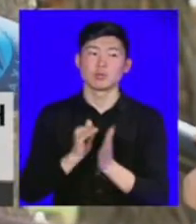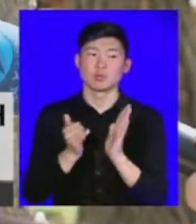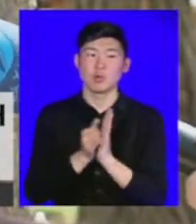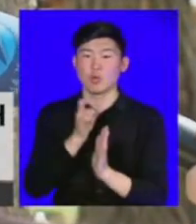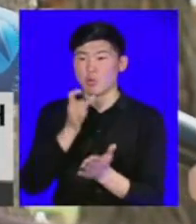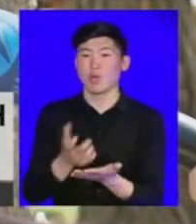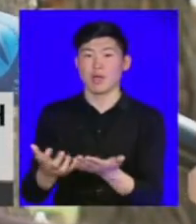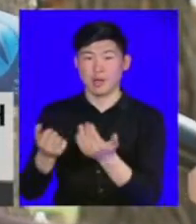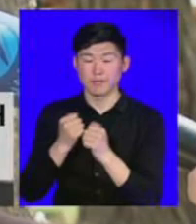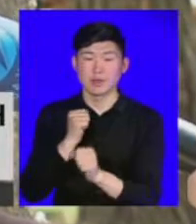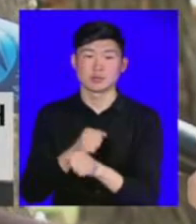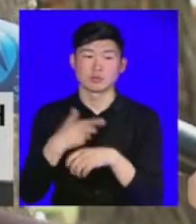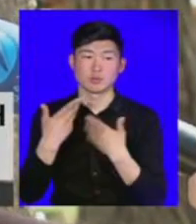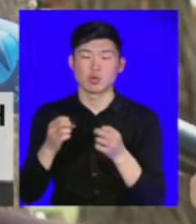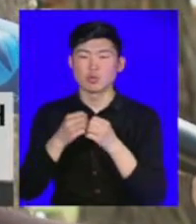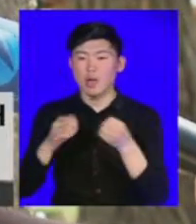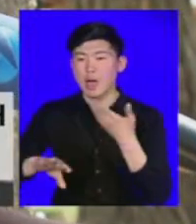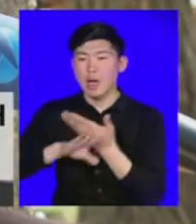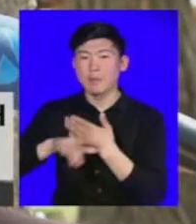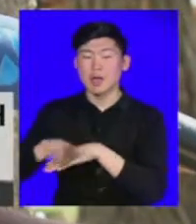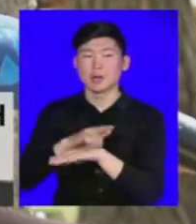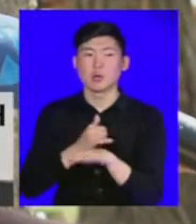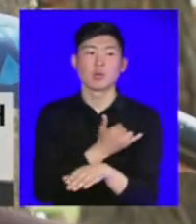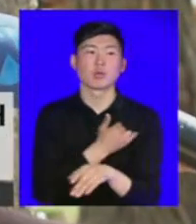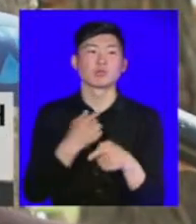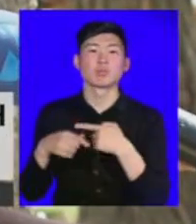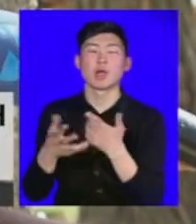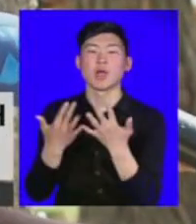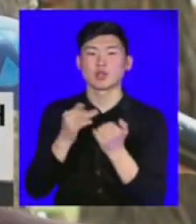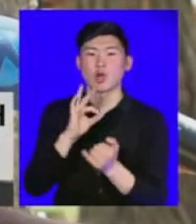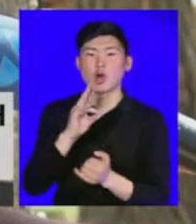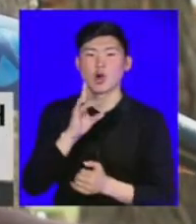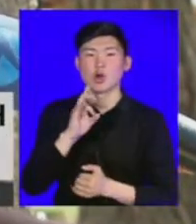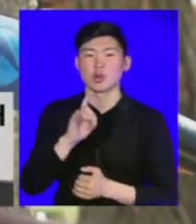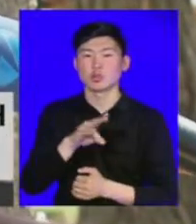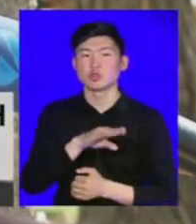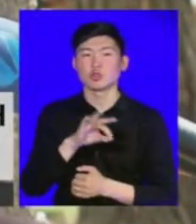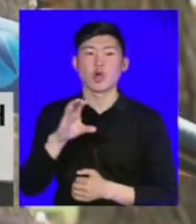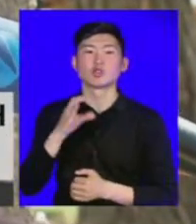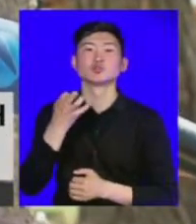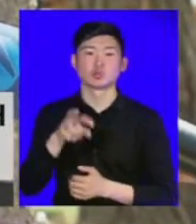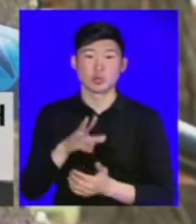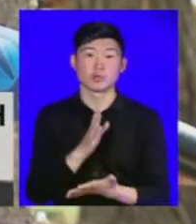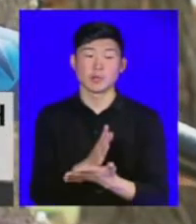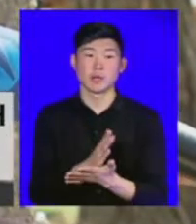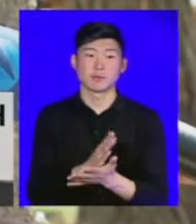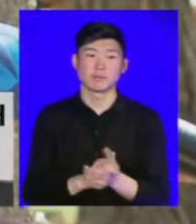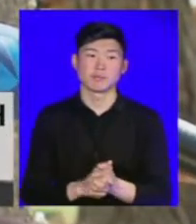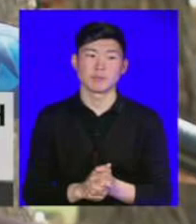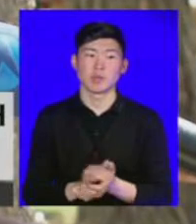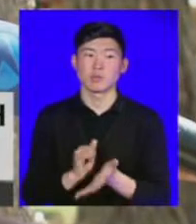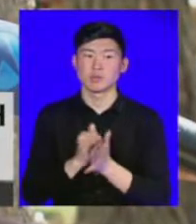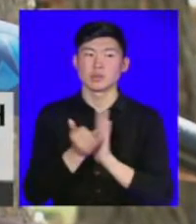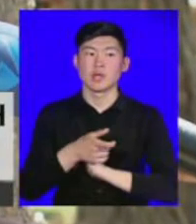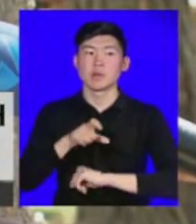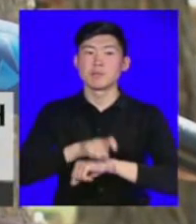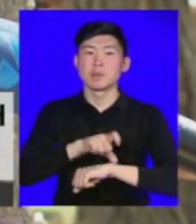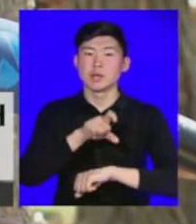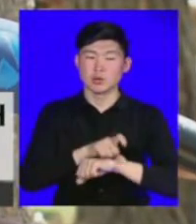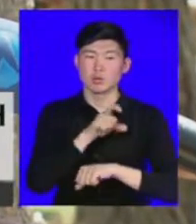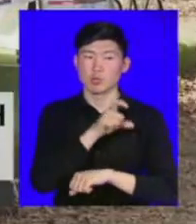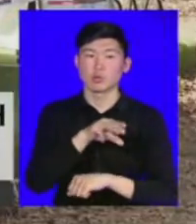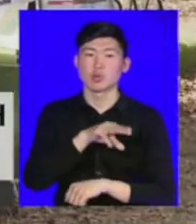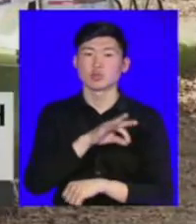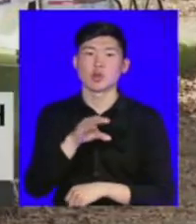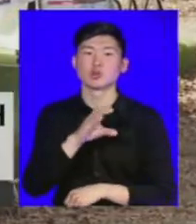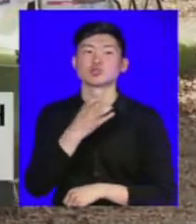авах тусгай хамгаалалттай газар нутгийн захиргаатууд дээр бол бас нэлээд орондоонууд сул байж байгаа шээд байгаа. Хөвчлөлийн нэрчлэлтнүүдийн орондоо бол сул